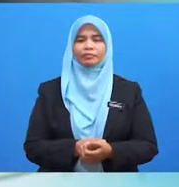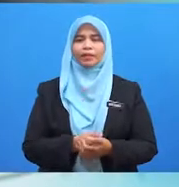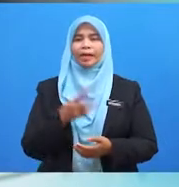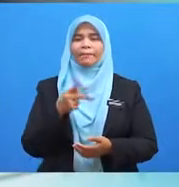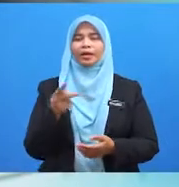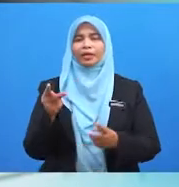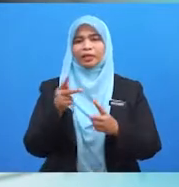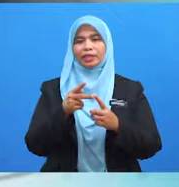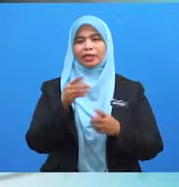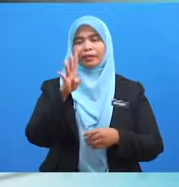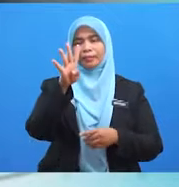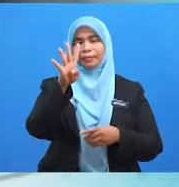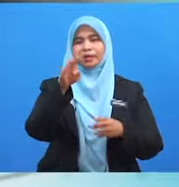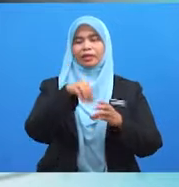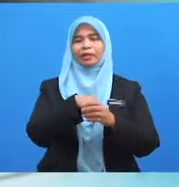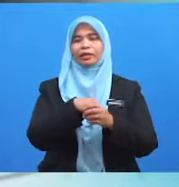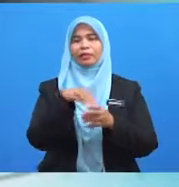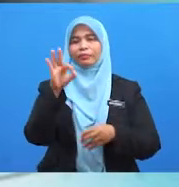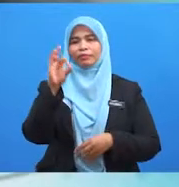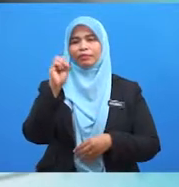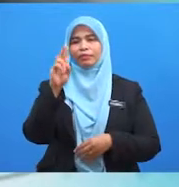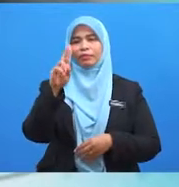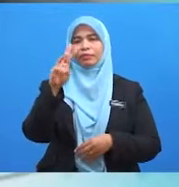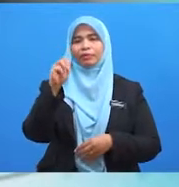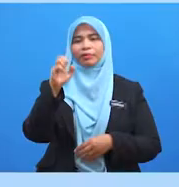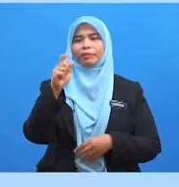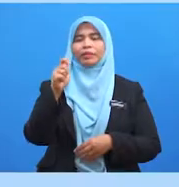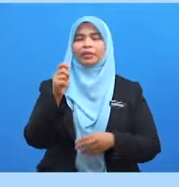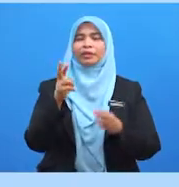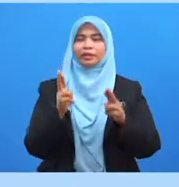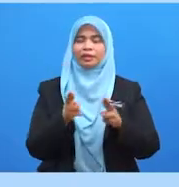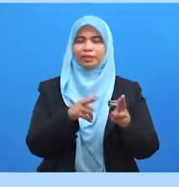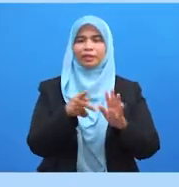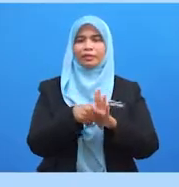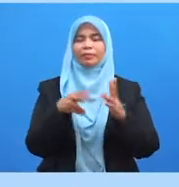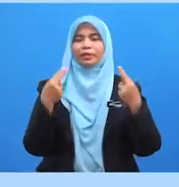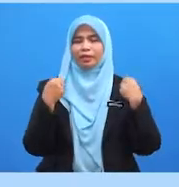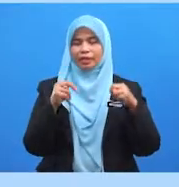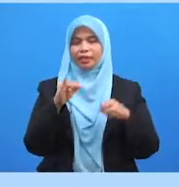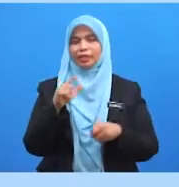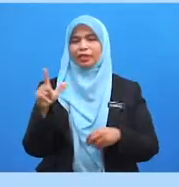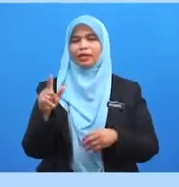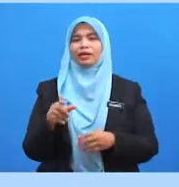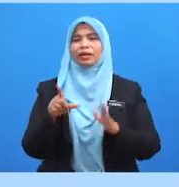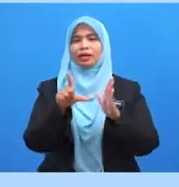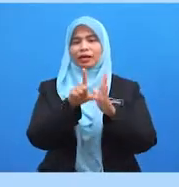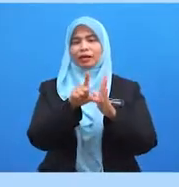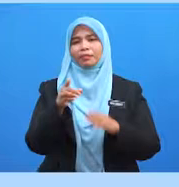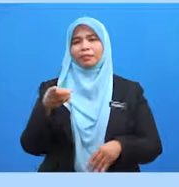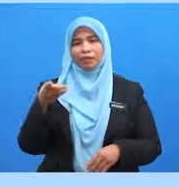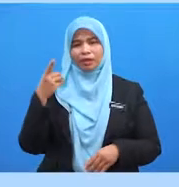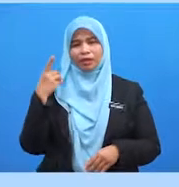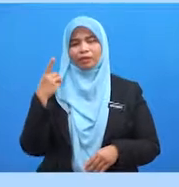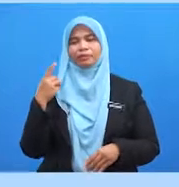Perkara keempat dalam format rancangan perniagaan ialah latar belakang pemilik atau rakan